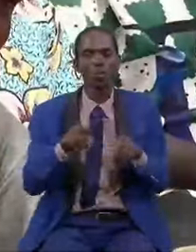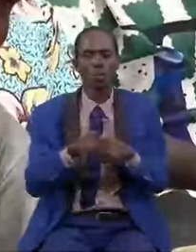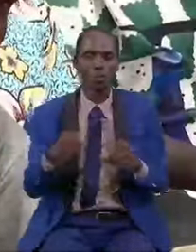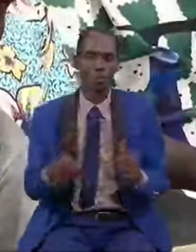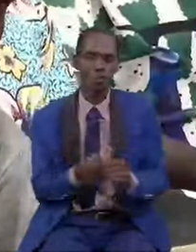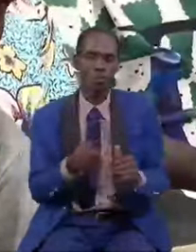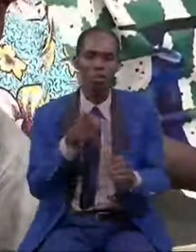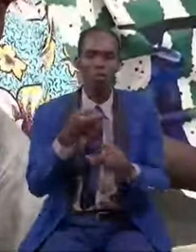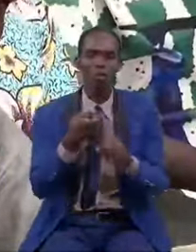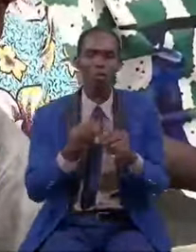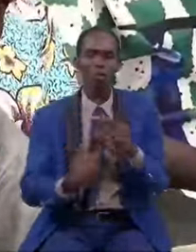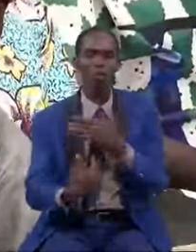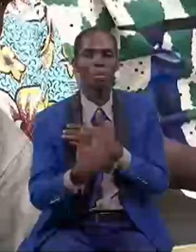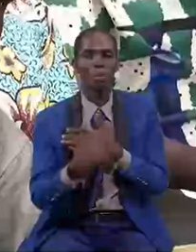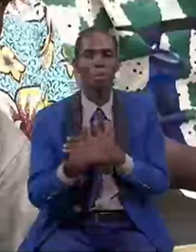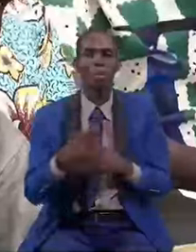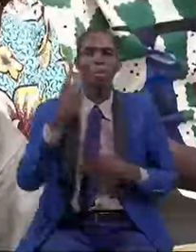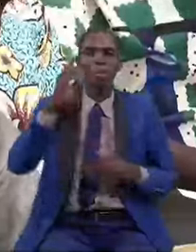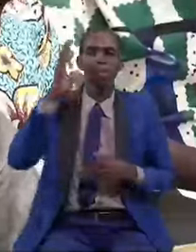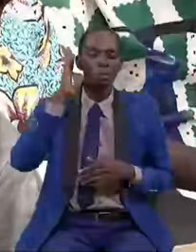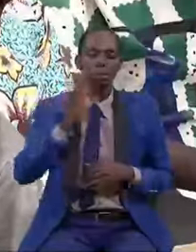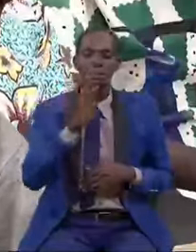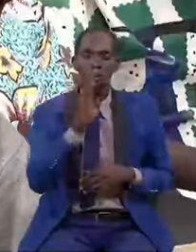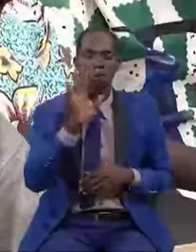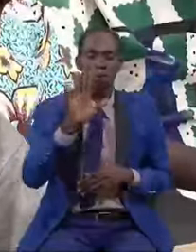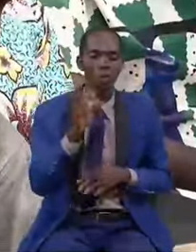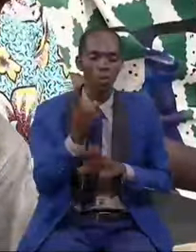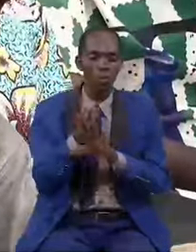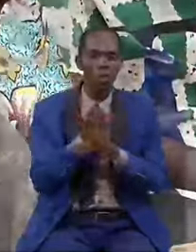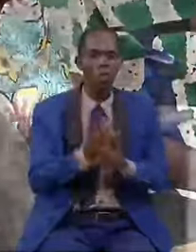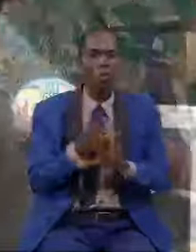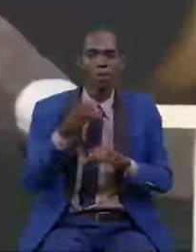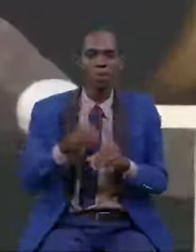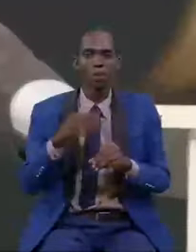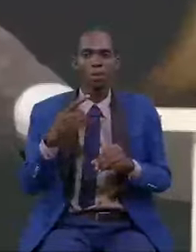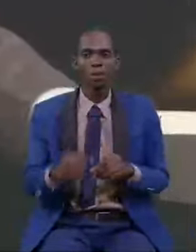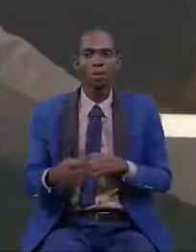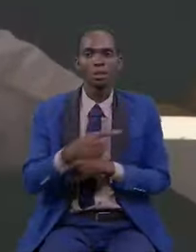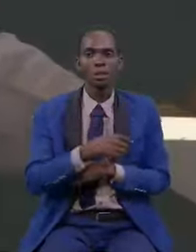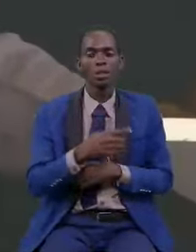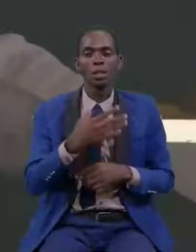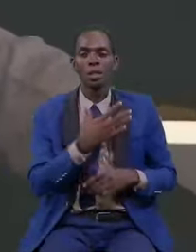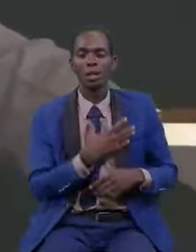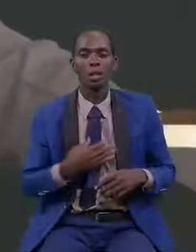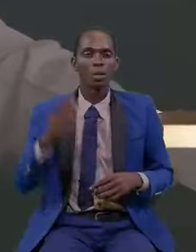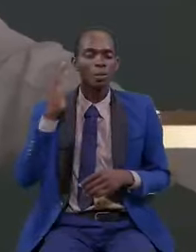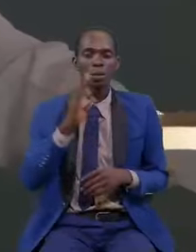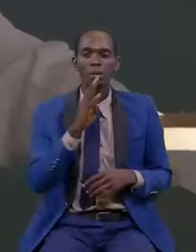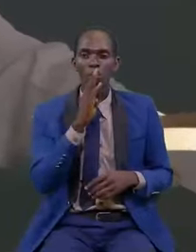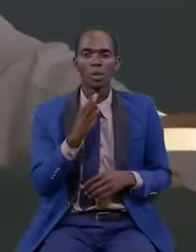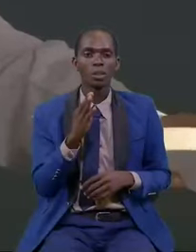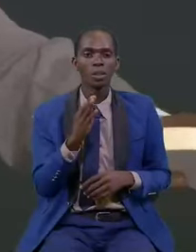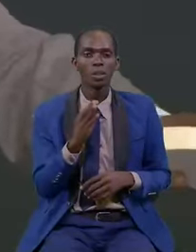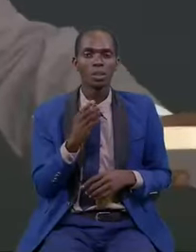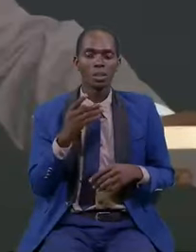derrière. Il sera le bouclier le jour pour vous. Il sera la puissance dans votre cœur